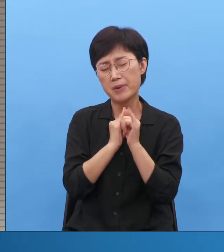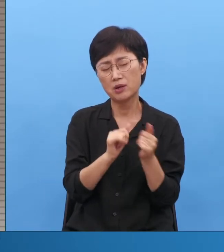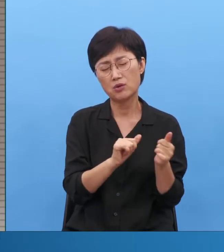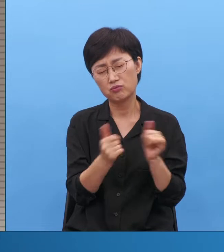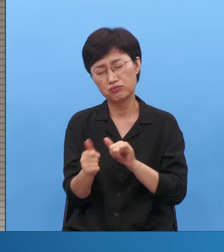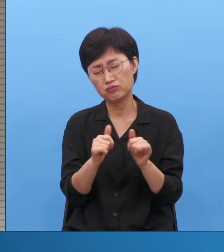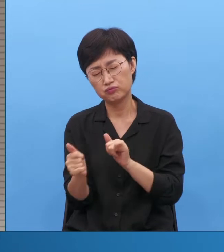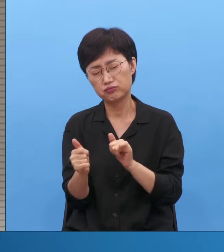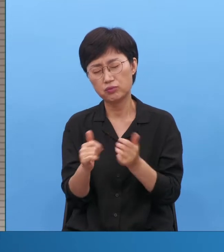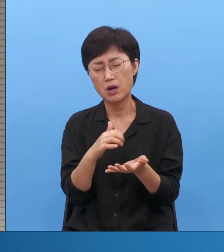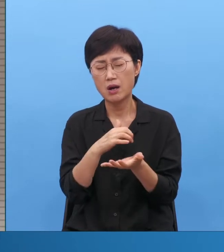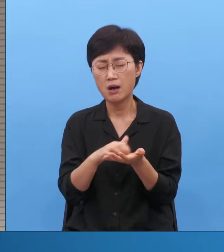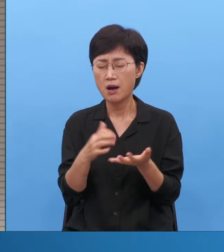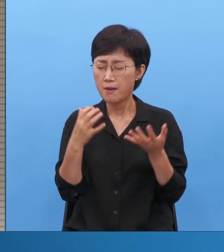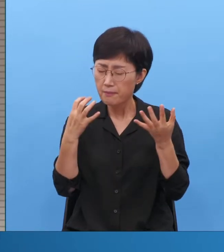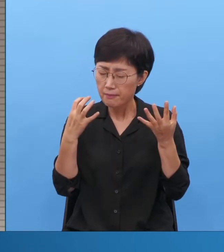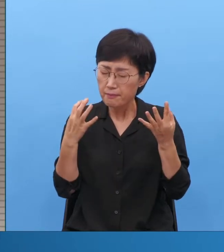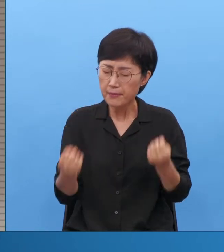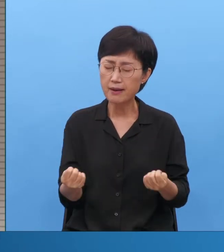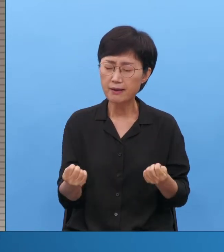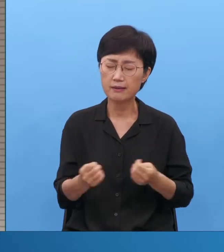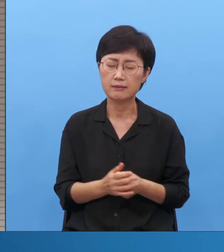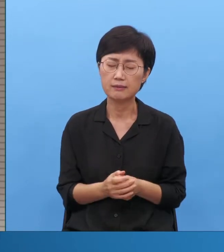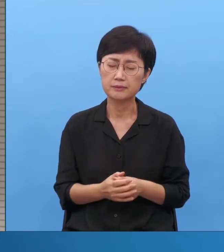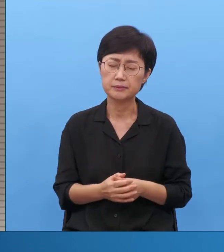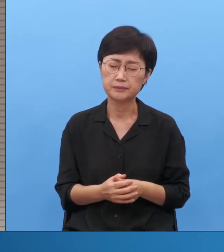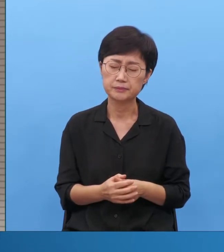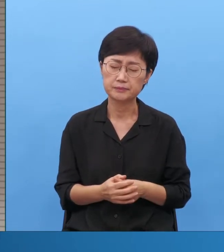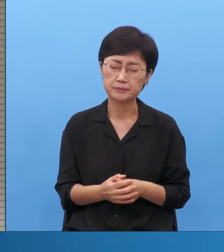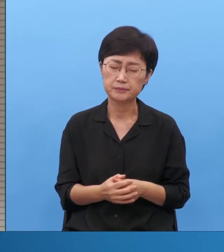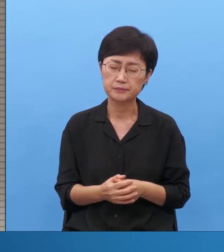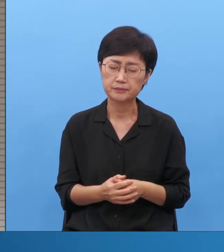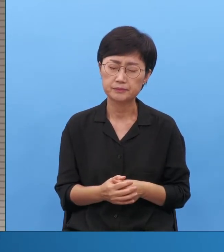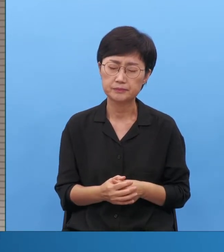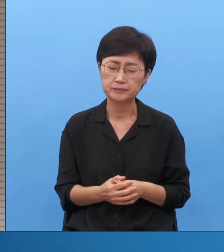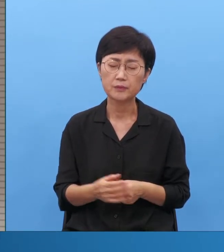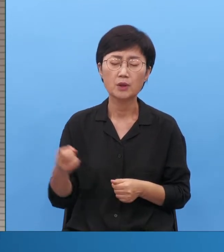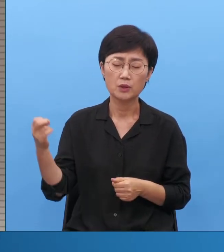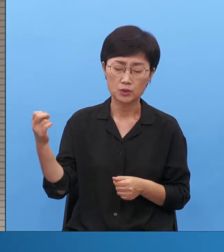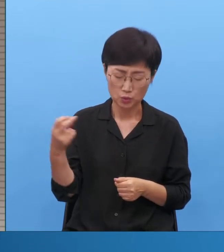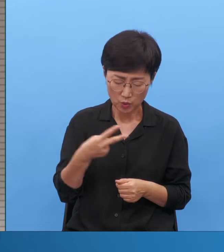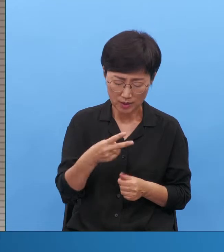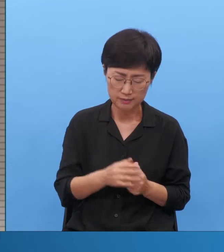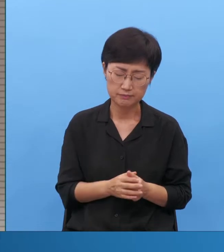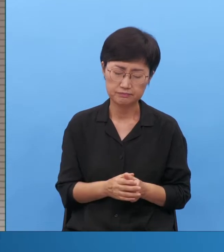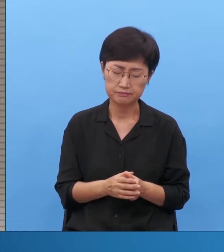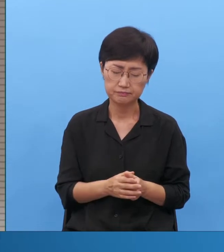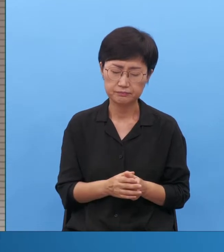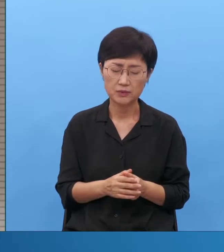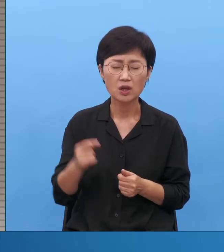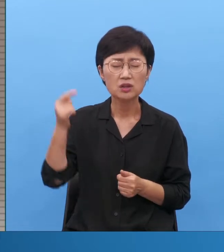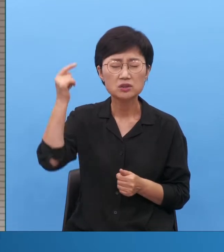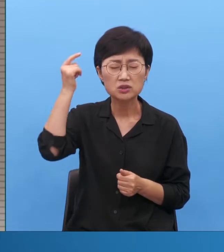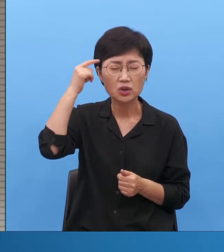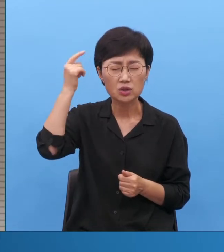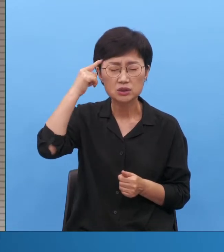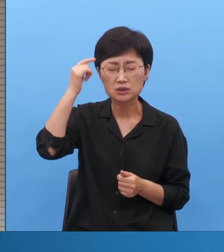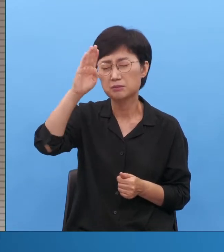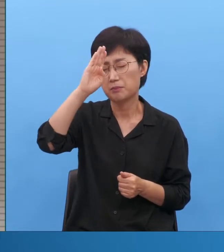day and about 14,000 people a year are committing suicide and are losing their valuable lives. 또한 수많은 사람들이 정신적인